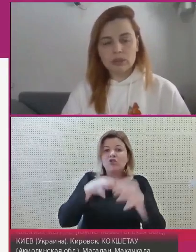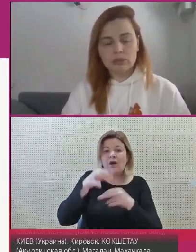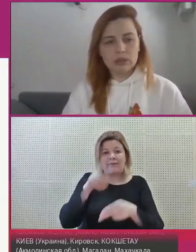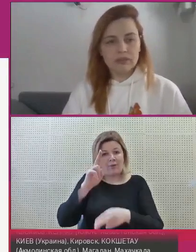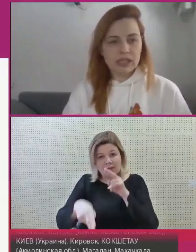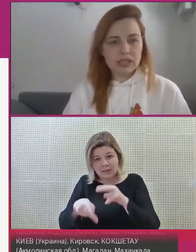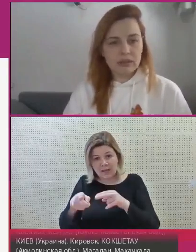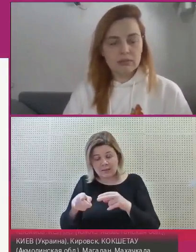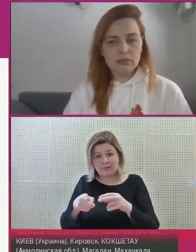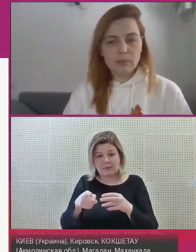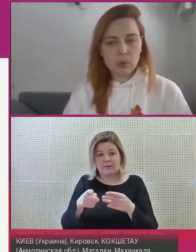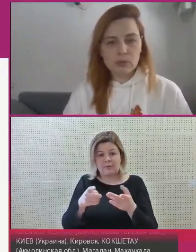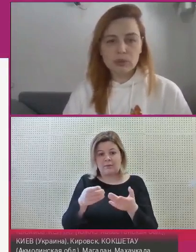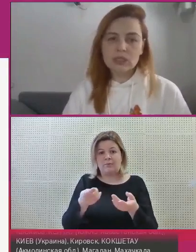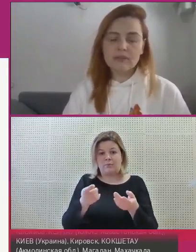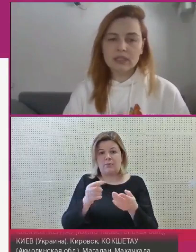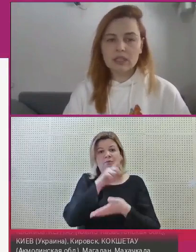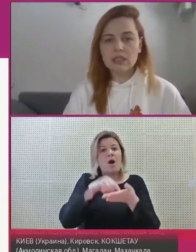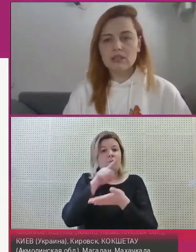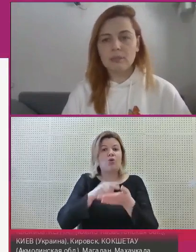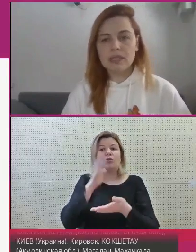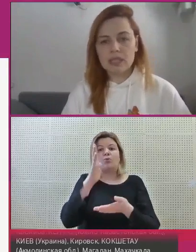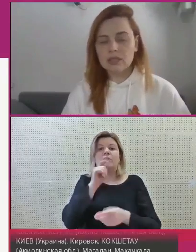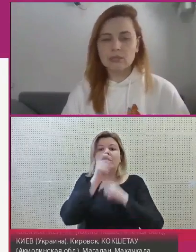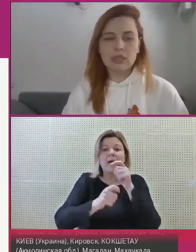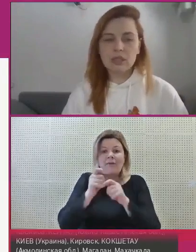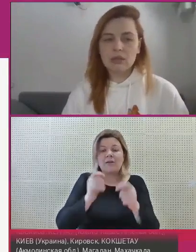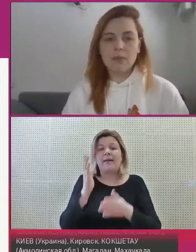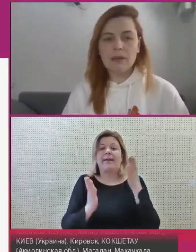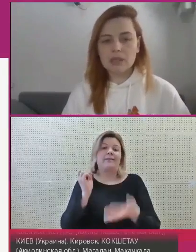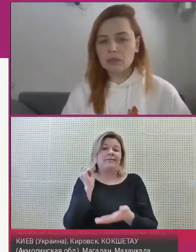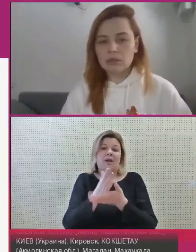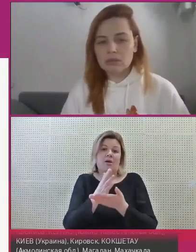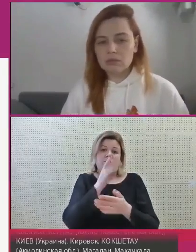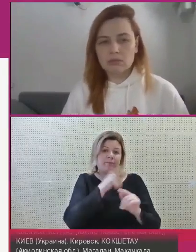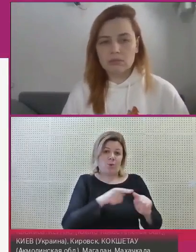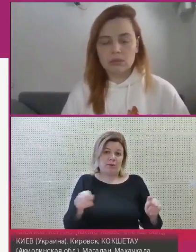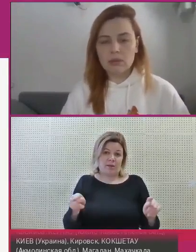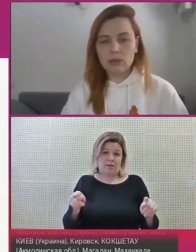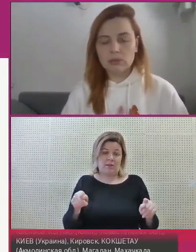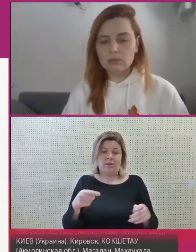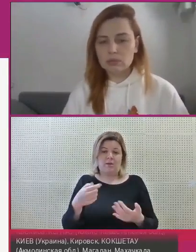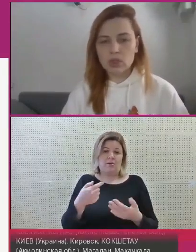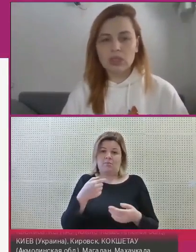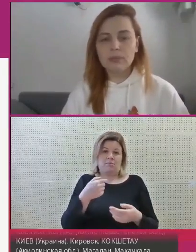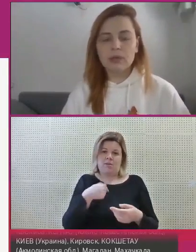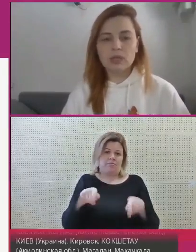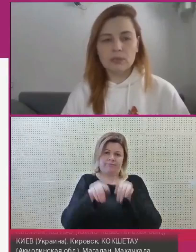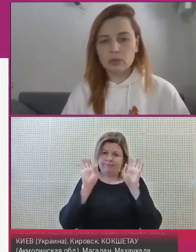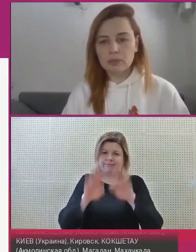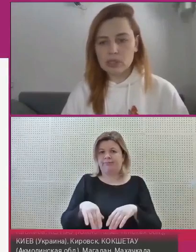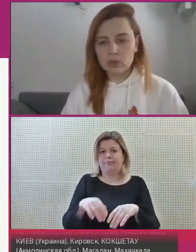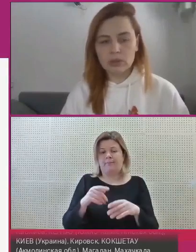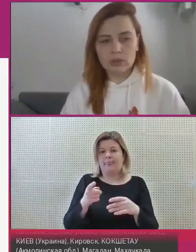может быть, в конце вопросы будете задавать или в процессе? Мне абсолютно, ну, я могу, очень гибко